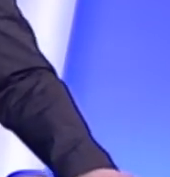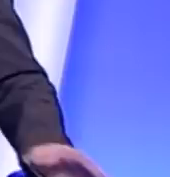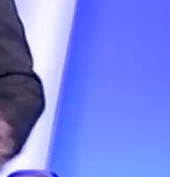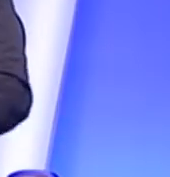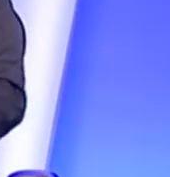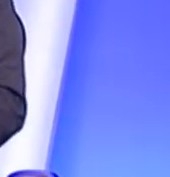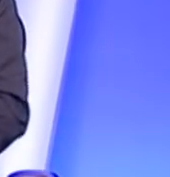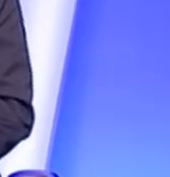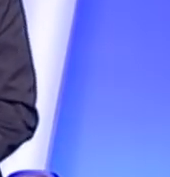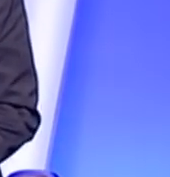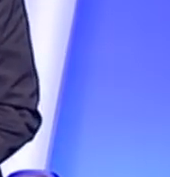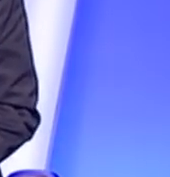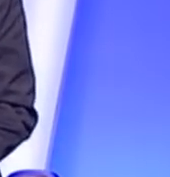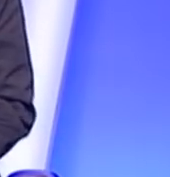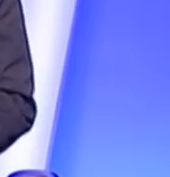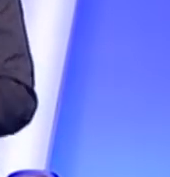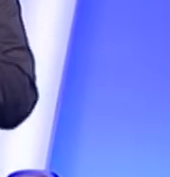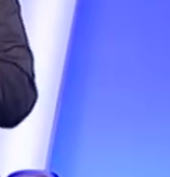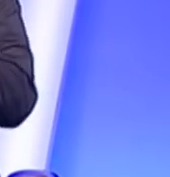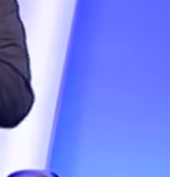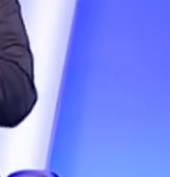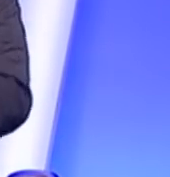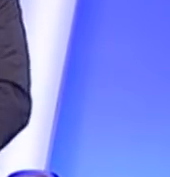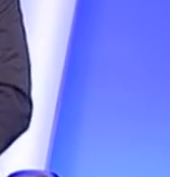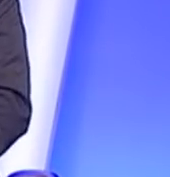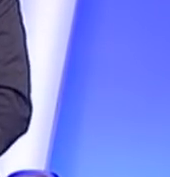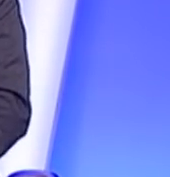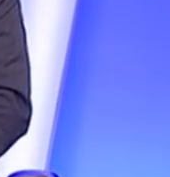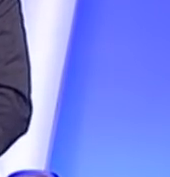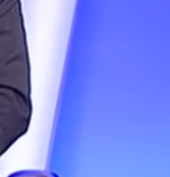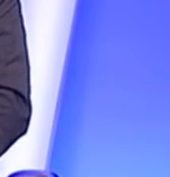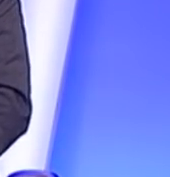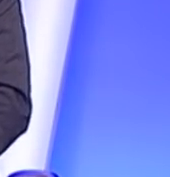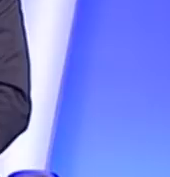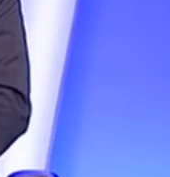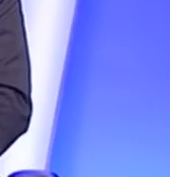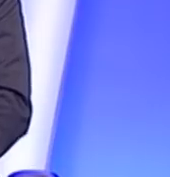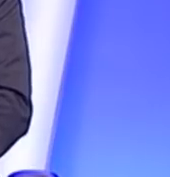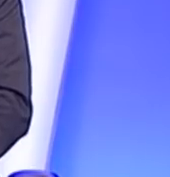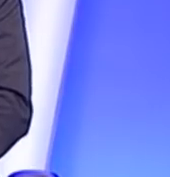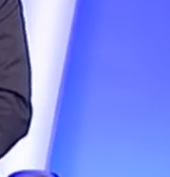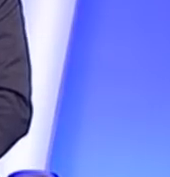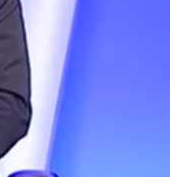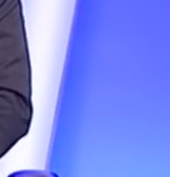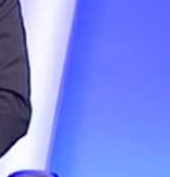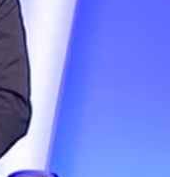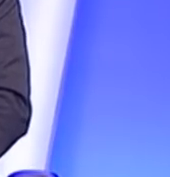ลังไม่พอใจอย่างรุนแรงเดี๋ยวช่วงหน้ามาคุยกันต่อในสภาพูดถึงนายกยังไงปรากฏว่าหลายเสียงที่ว่าฝ่ายพลเอก